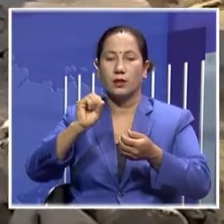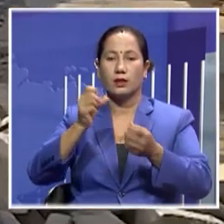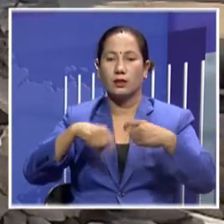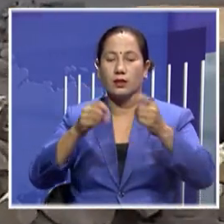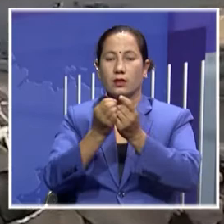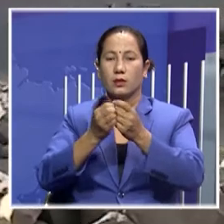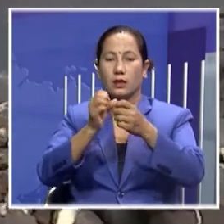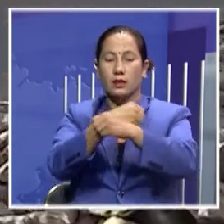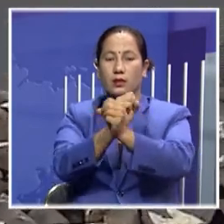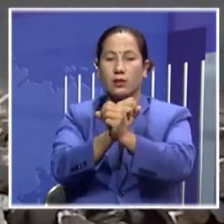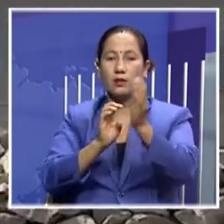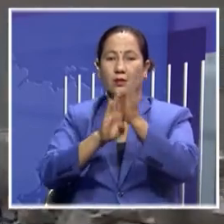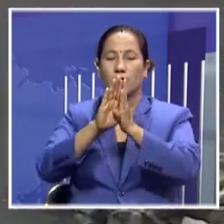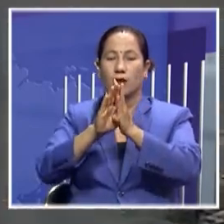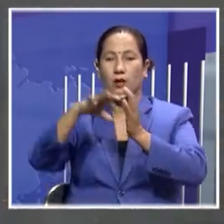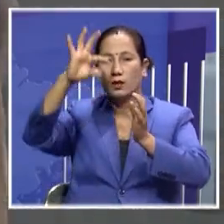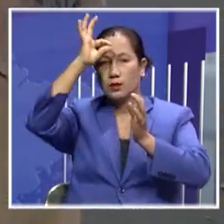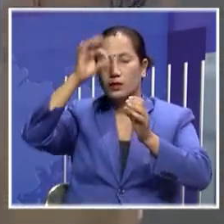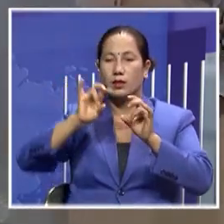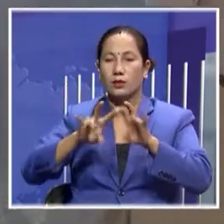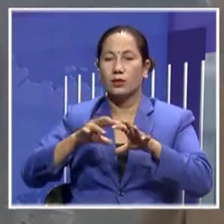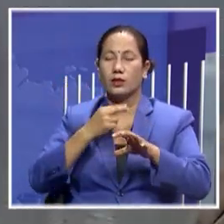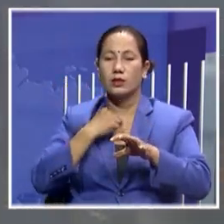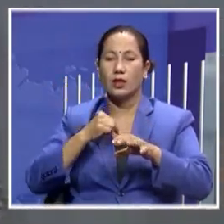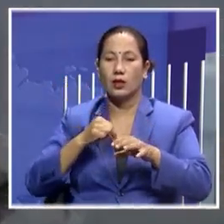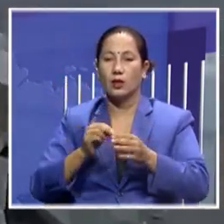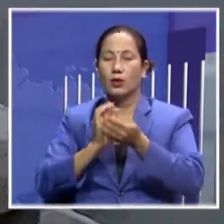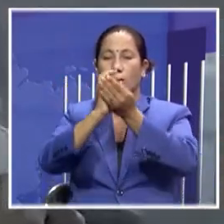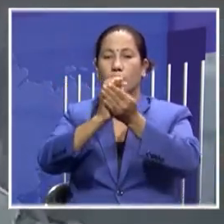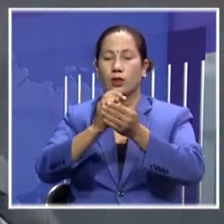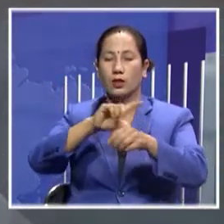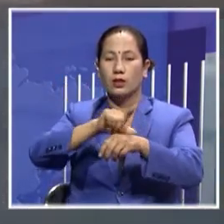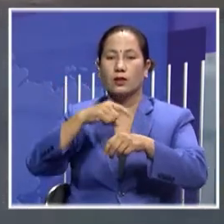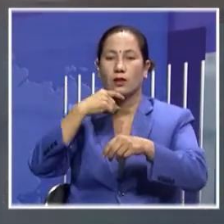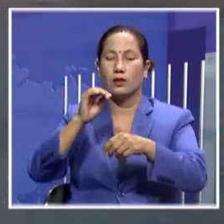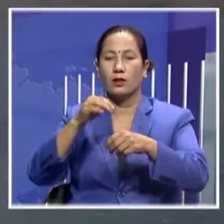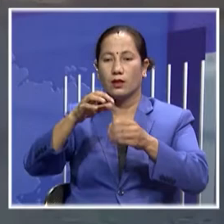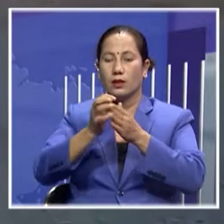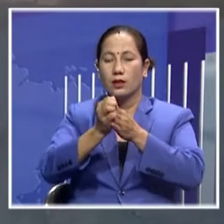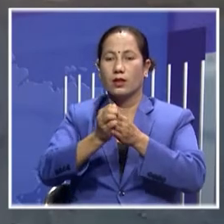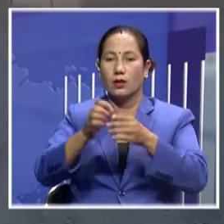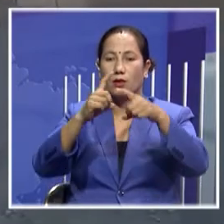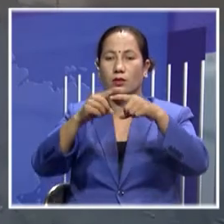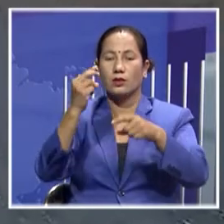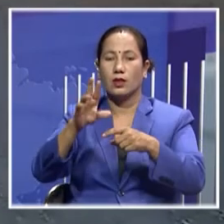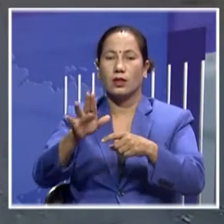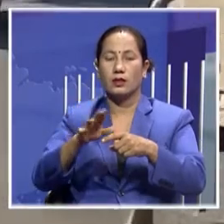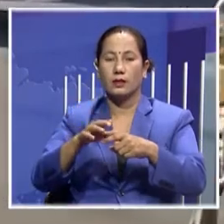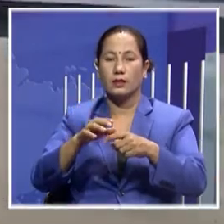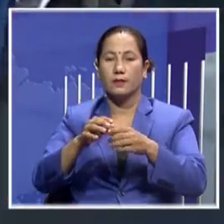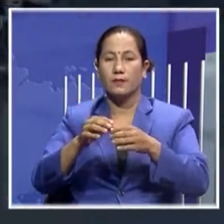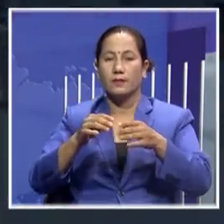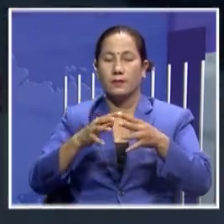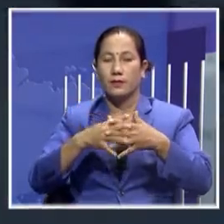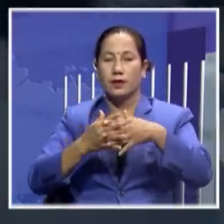संगठनबाट जोखिम बढेको र अफगानिस्तान छोड्न चाहनेको उद्धारका लागि ढिलाइ गर्न नहुनेमा नेताहरूले जोड दिएका छन्। अमेरिकी